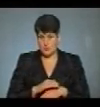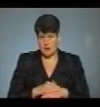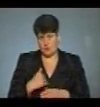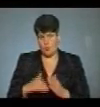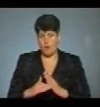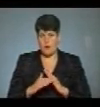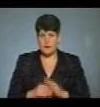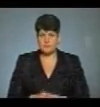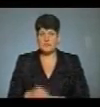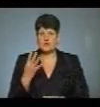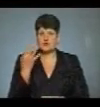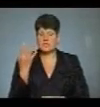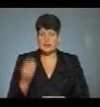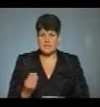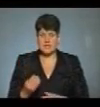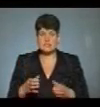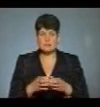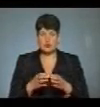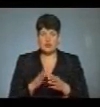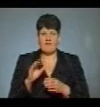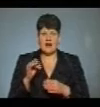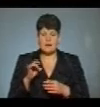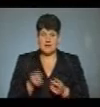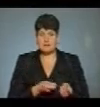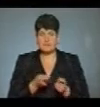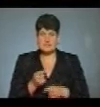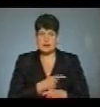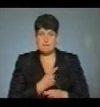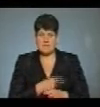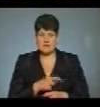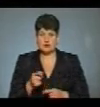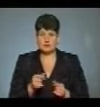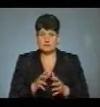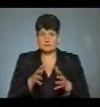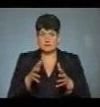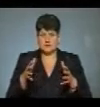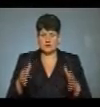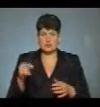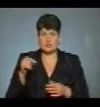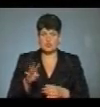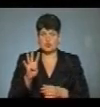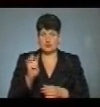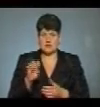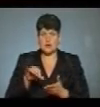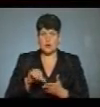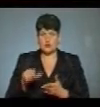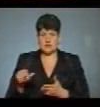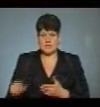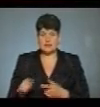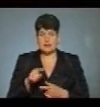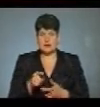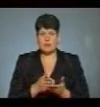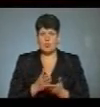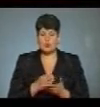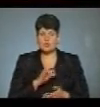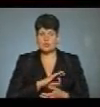допомагають. За 4 дні спільнота у Вайбері «Підвези медика Тернопіль» зросла до понад 1400 учасників. Її